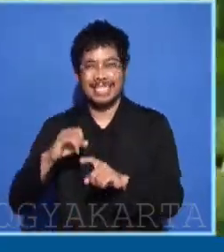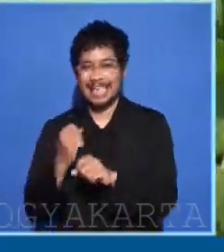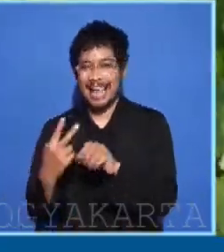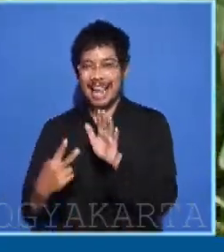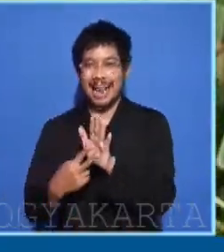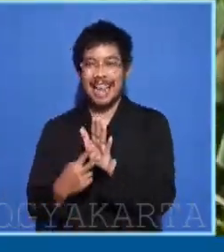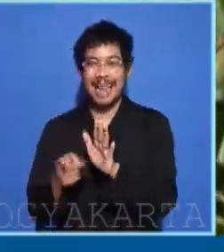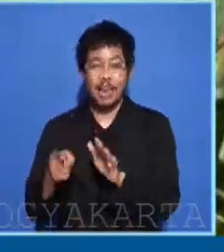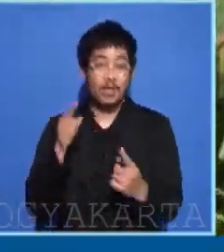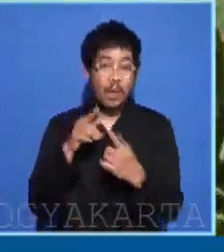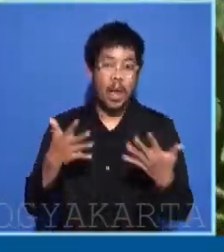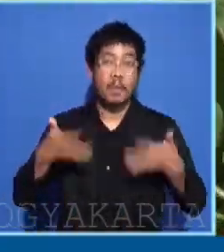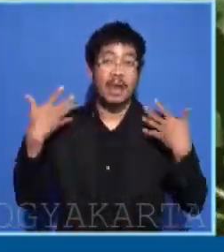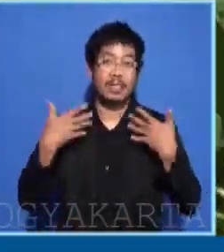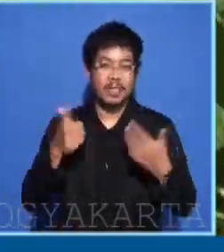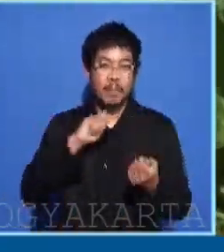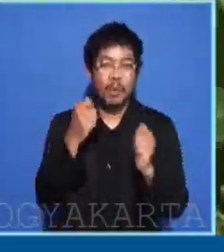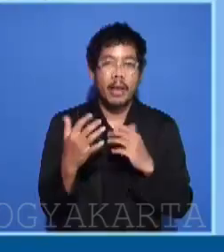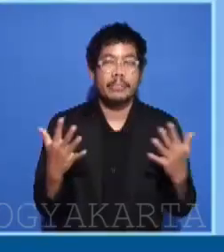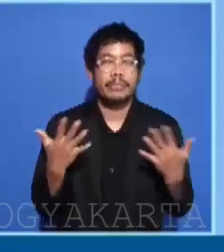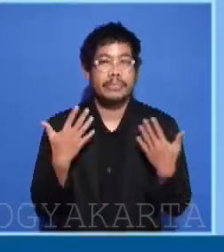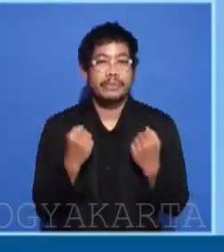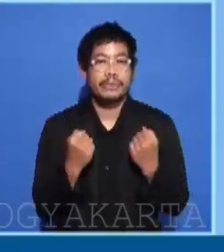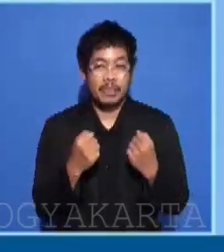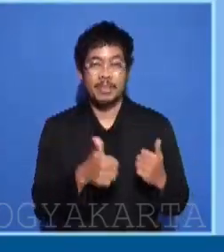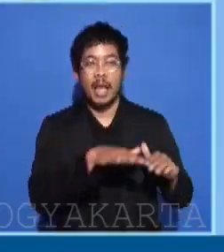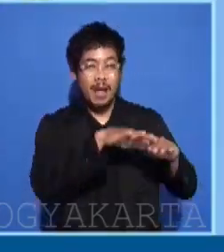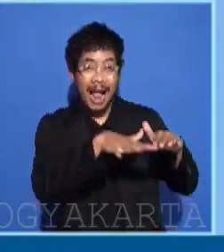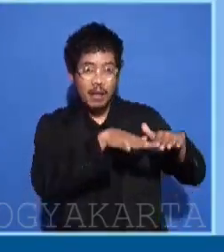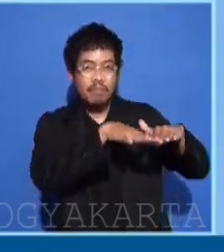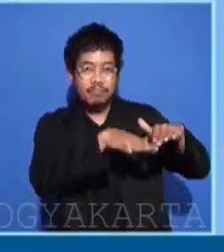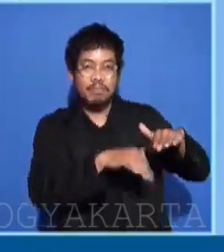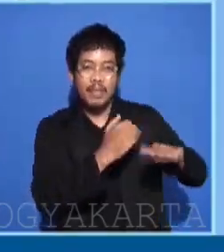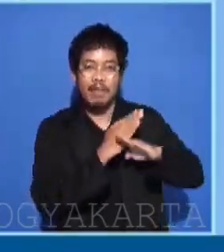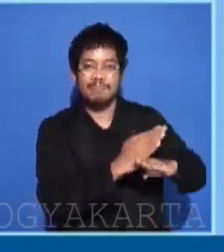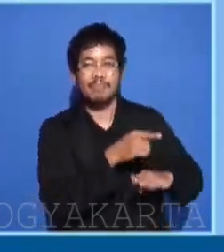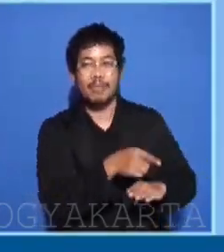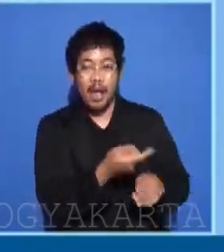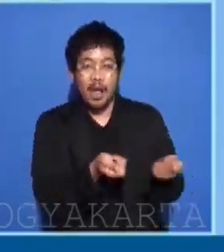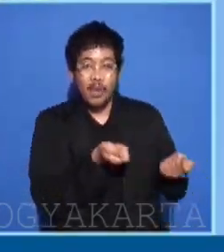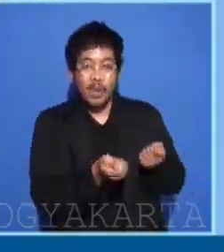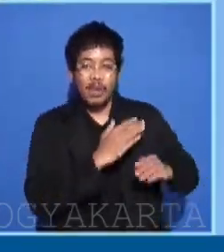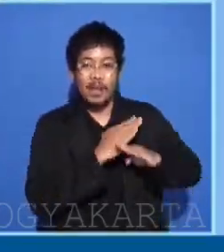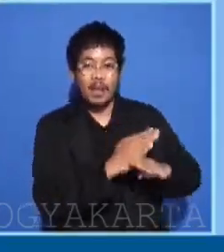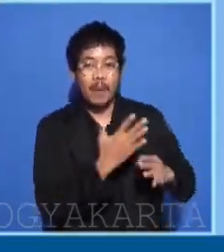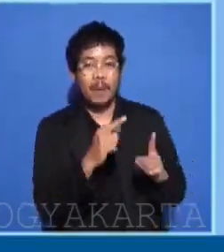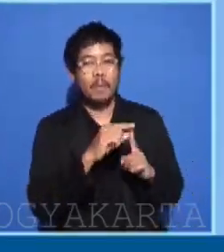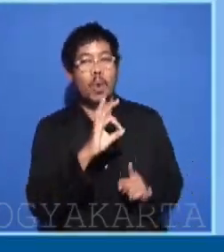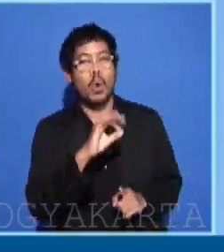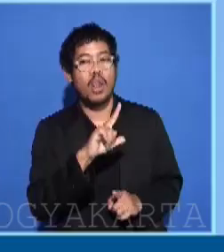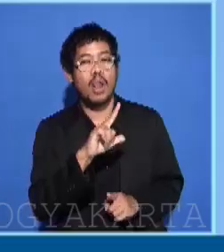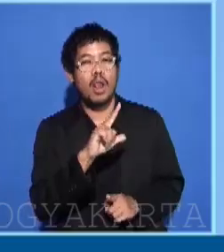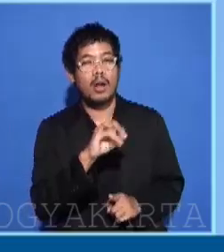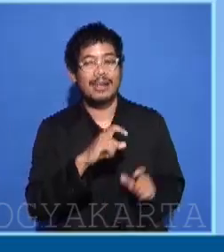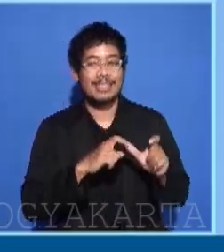globalanging kualitasipun sumbery saking manekerni zat polutan wonten setunggalahaning Laguna pengkel